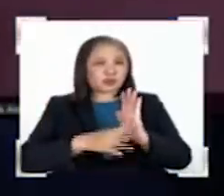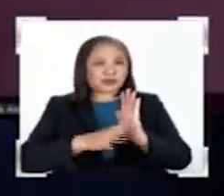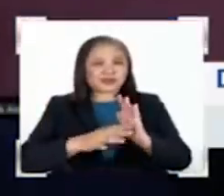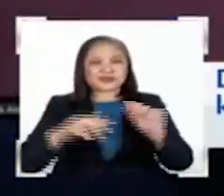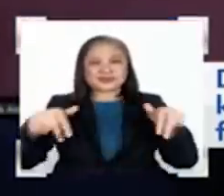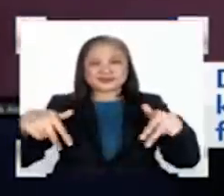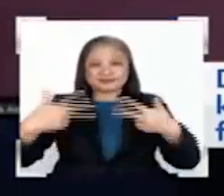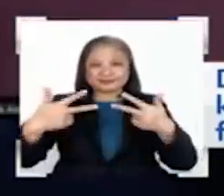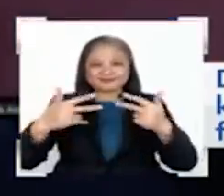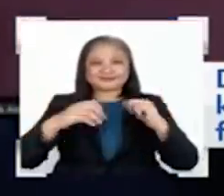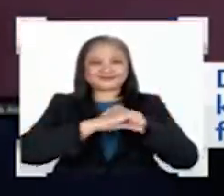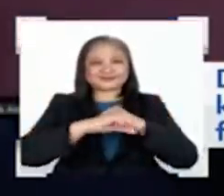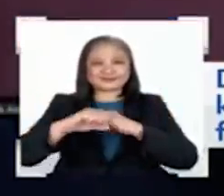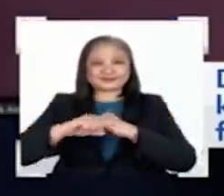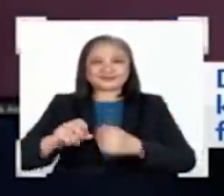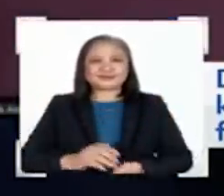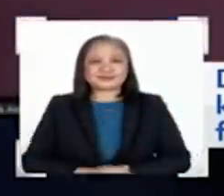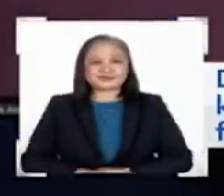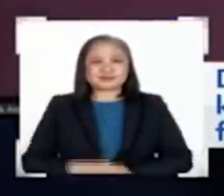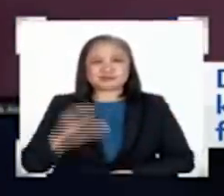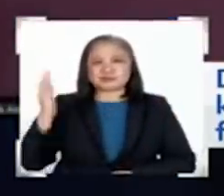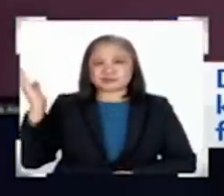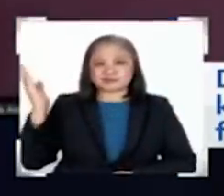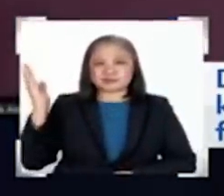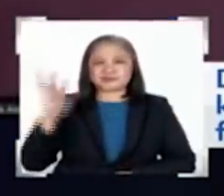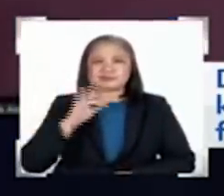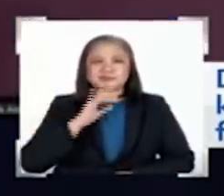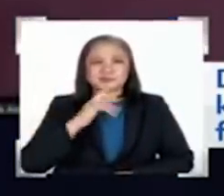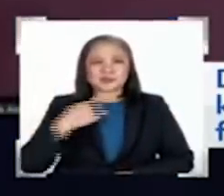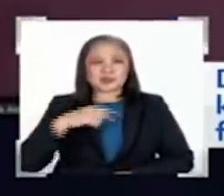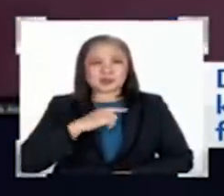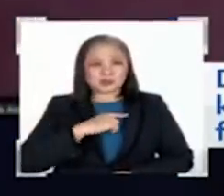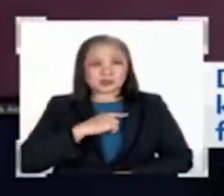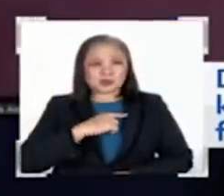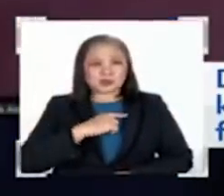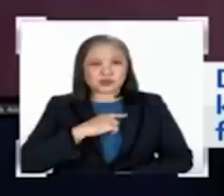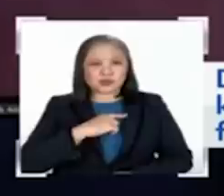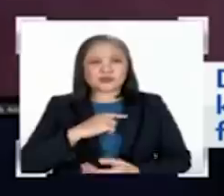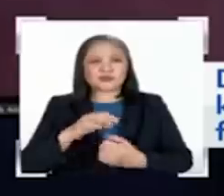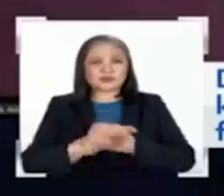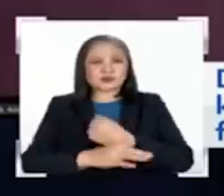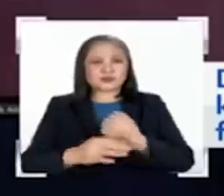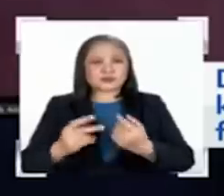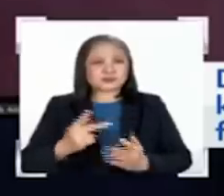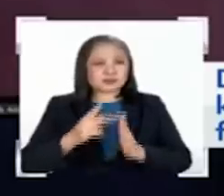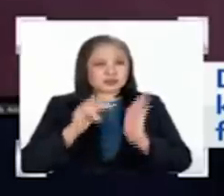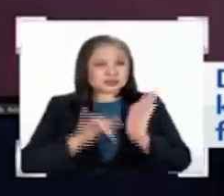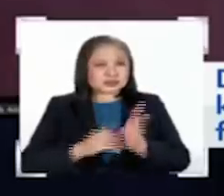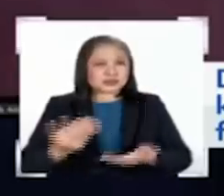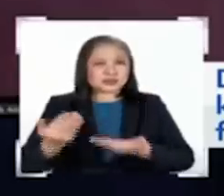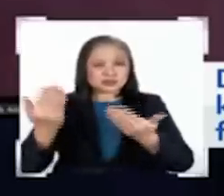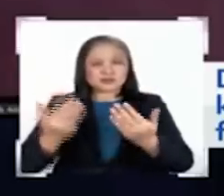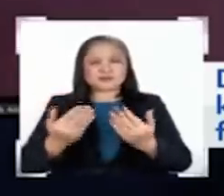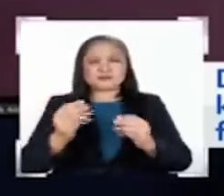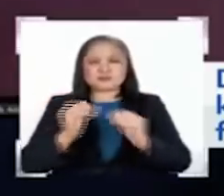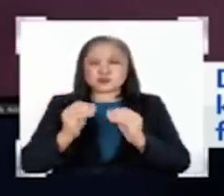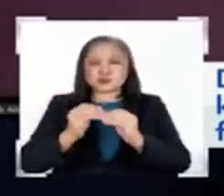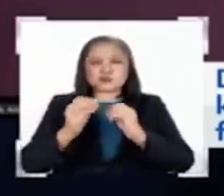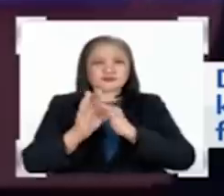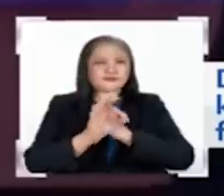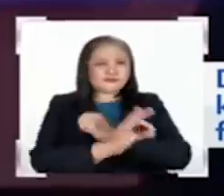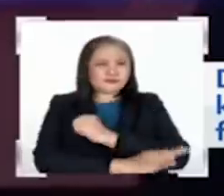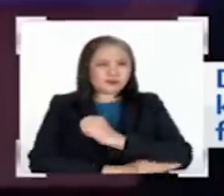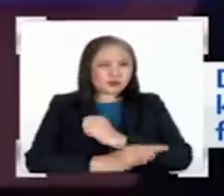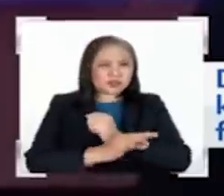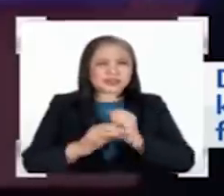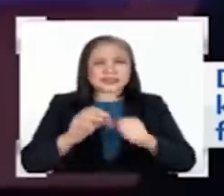Our foreign policy, especially our foreign... Inilatag niya ang kanyang planong paigtingin ng foreign labor policy. Opo, we